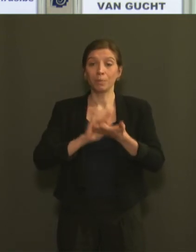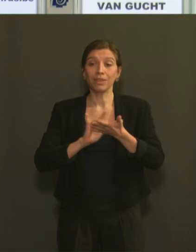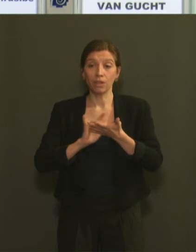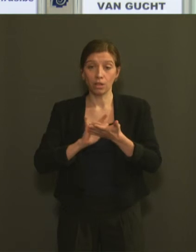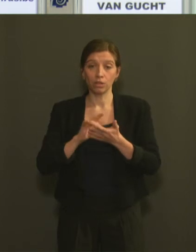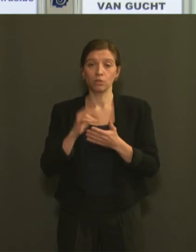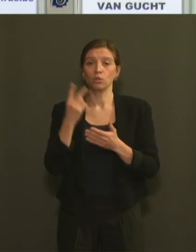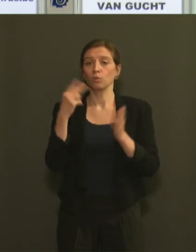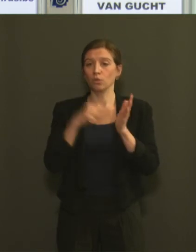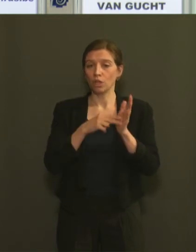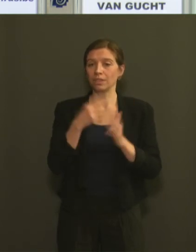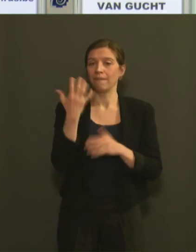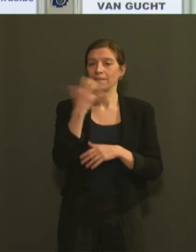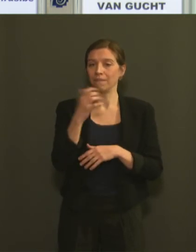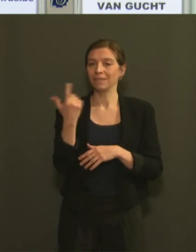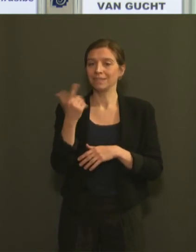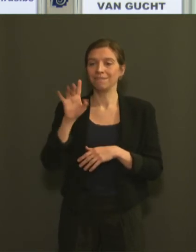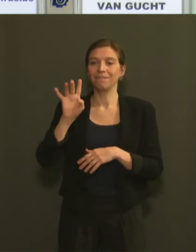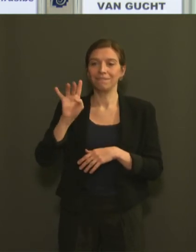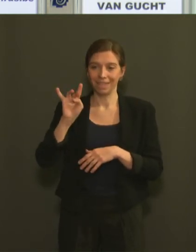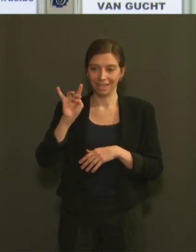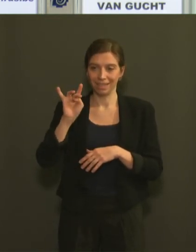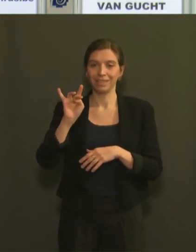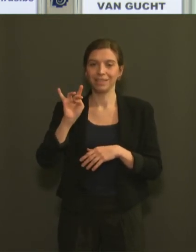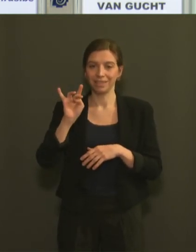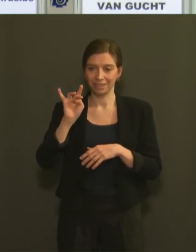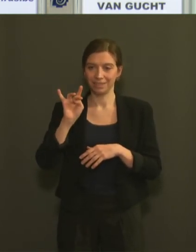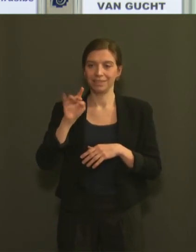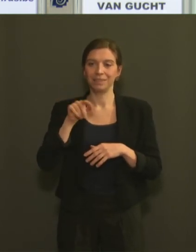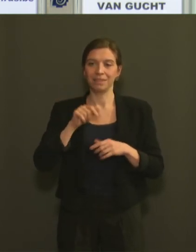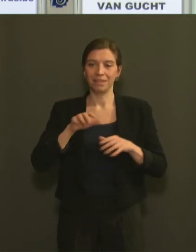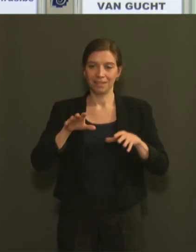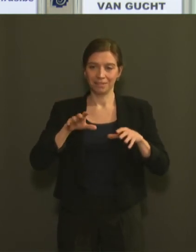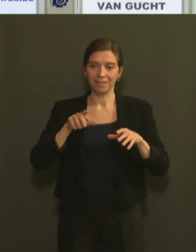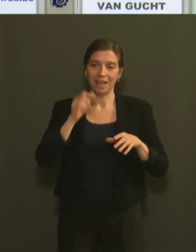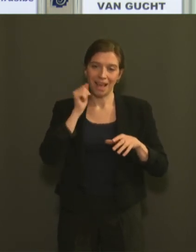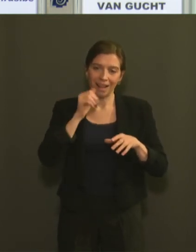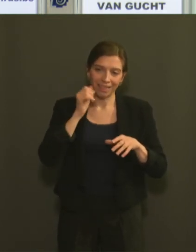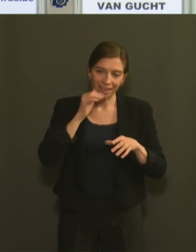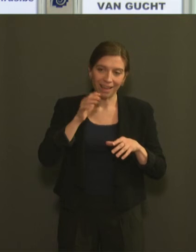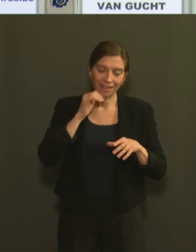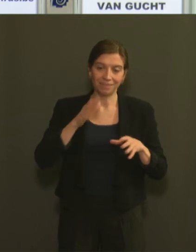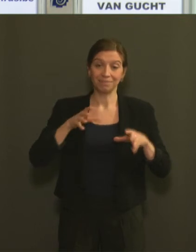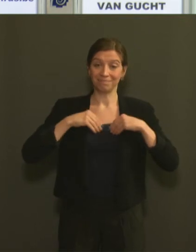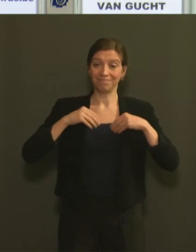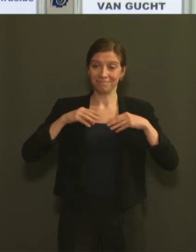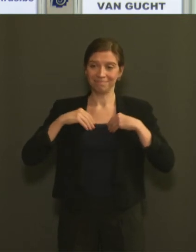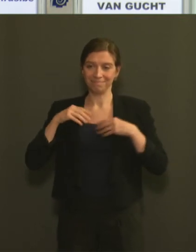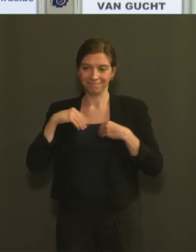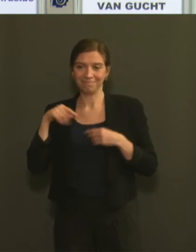dentistes et des procès est vrai qu'ils mettent de big four